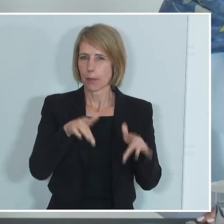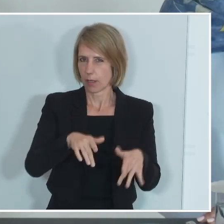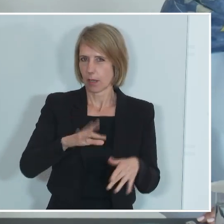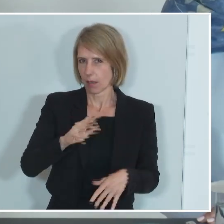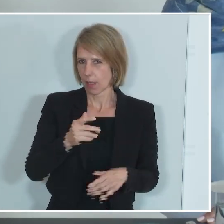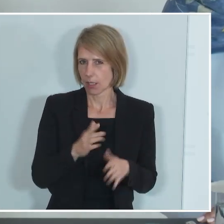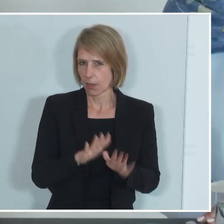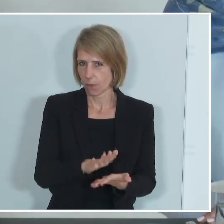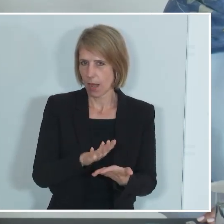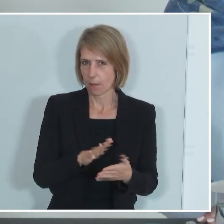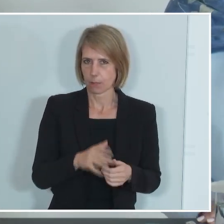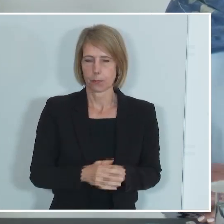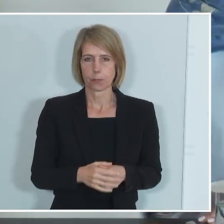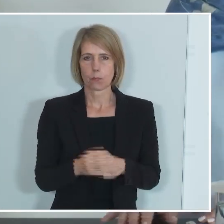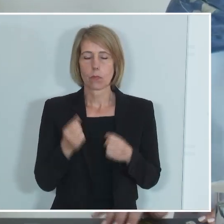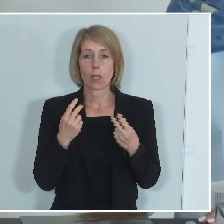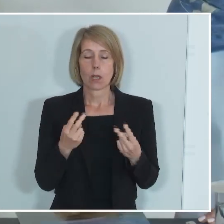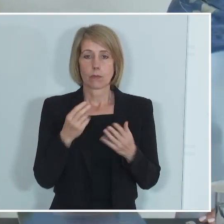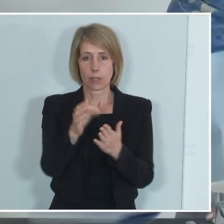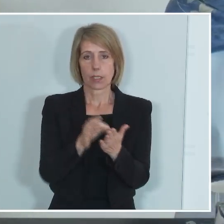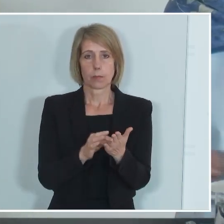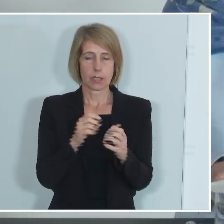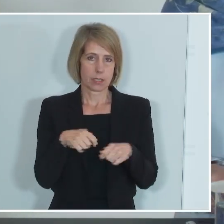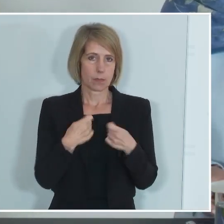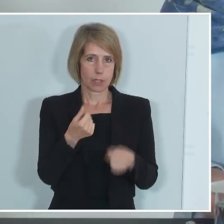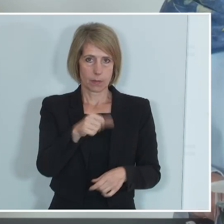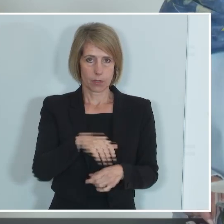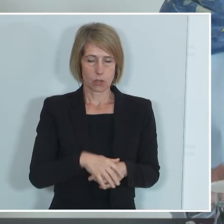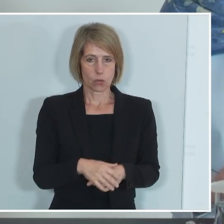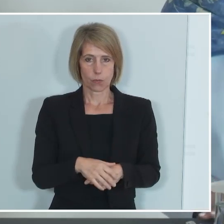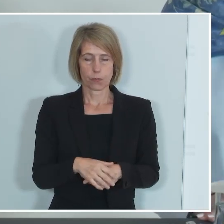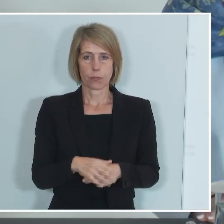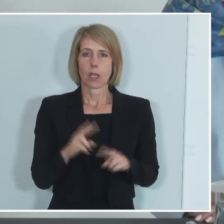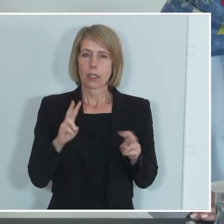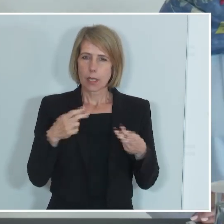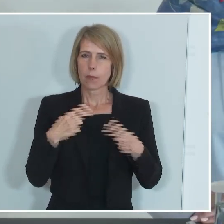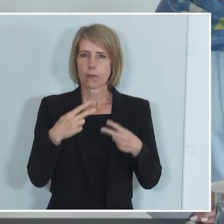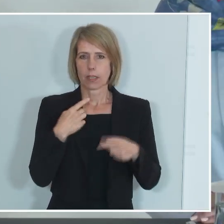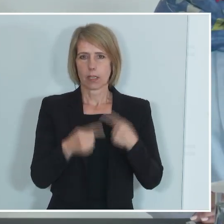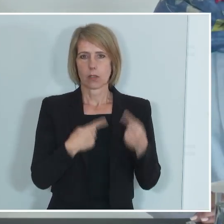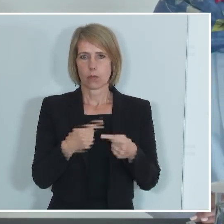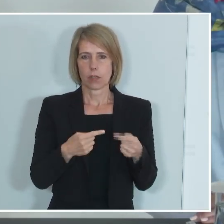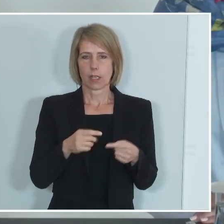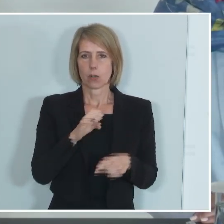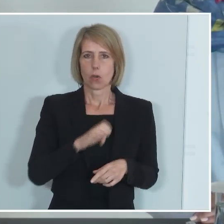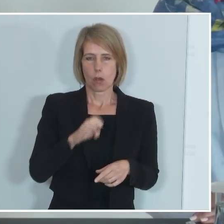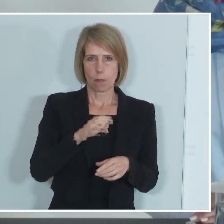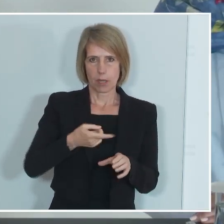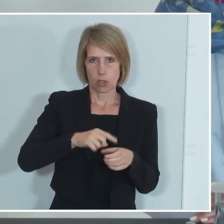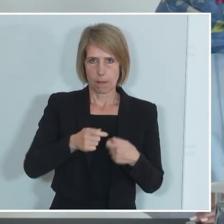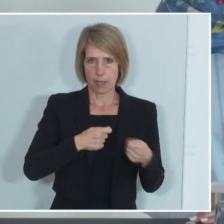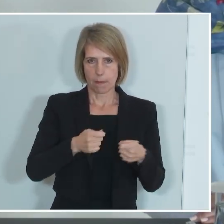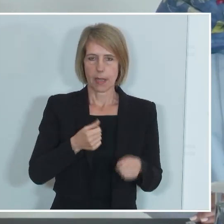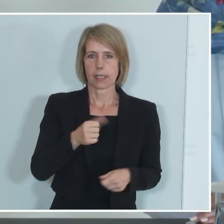ich glaube, es gibt ein paar wichtige Prinzipien, wenn wir über eine mögliche Weiterentwicklung des europäischen Binnenmarkts sprechen.